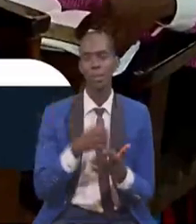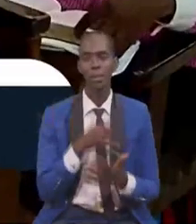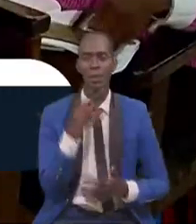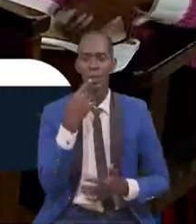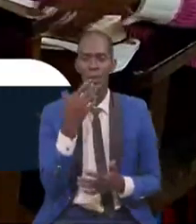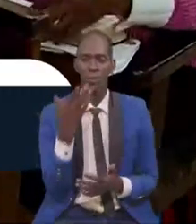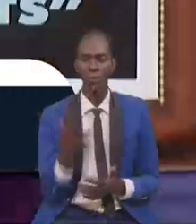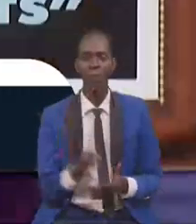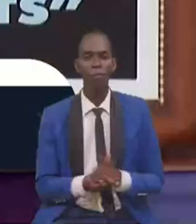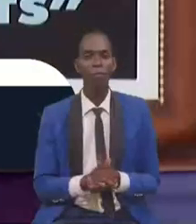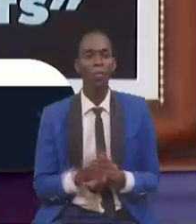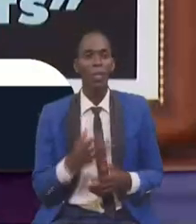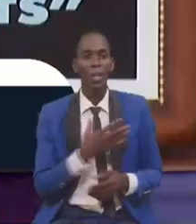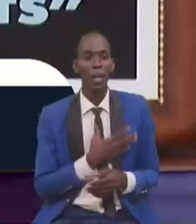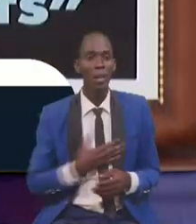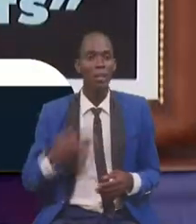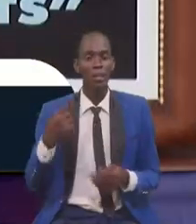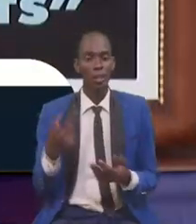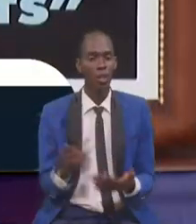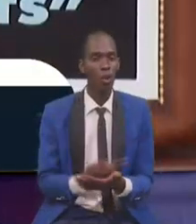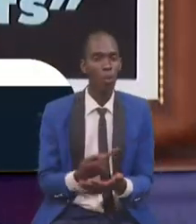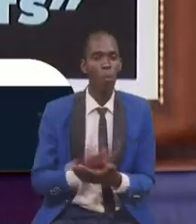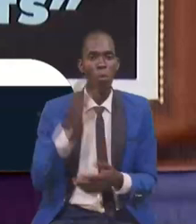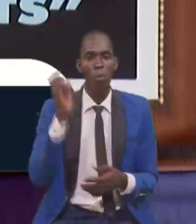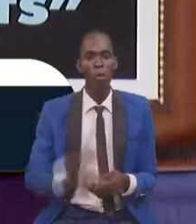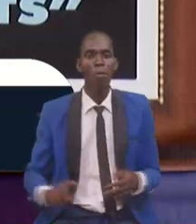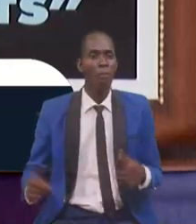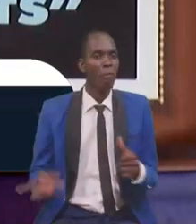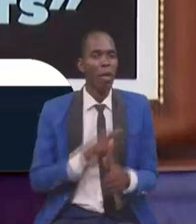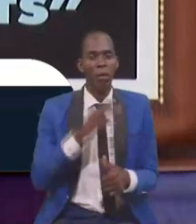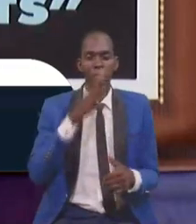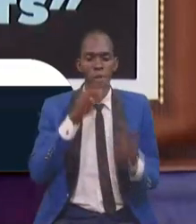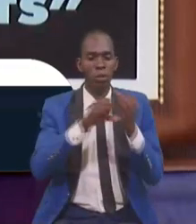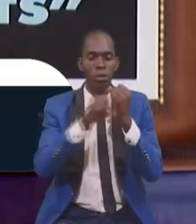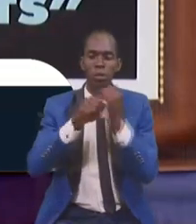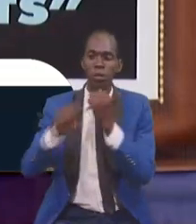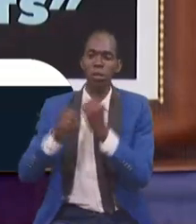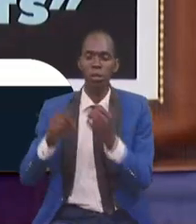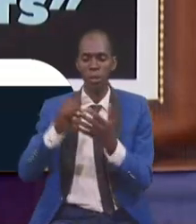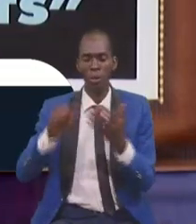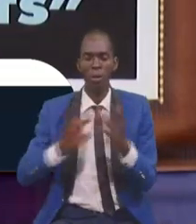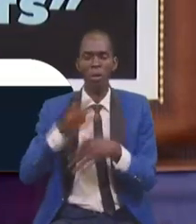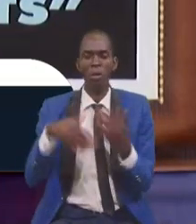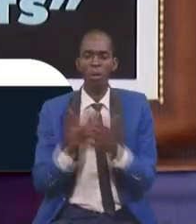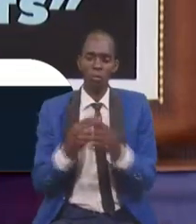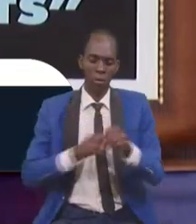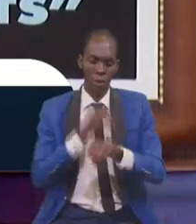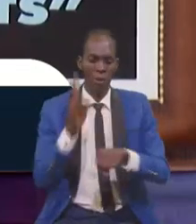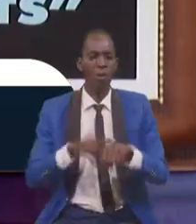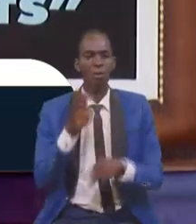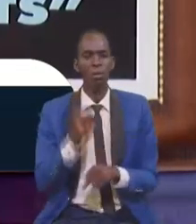verset 10. Il faut premièrement que la bonne nouvelle soit prêchée à toutes les